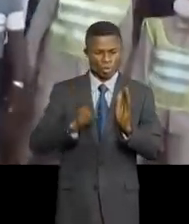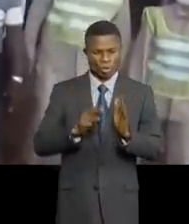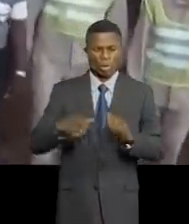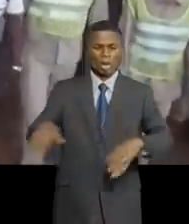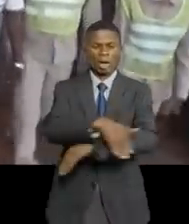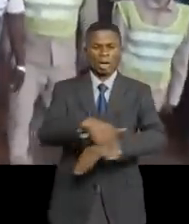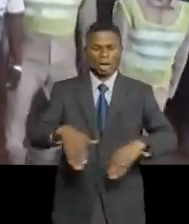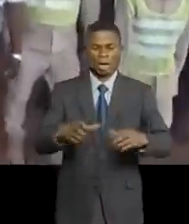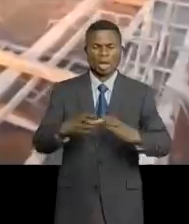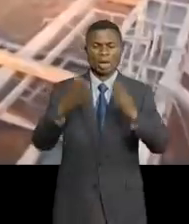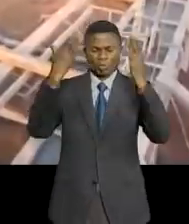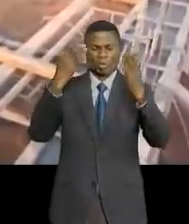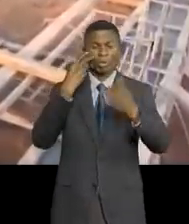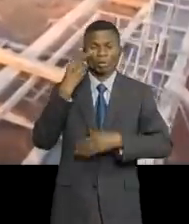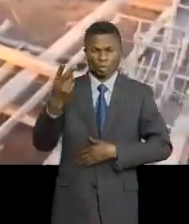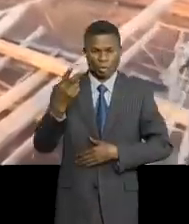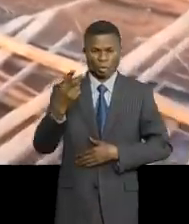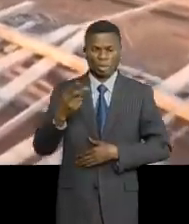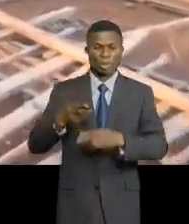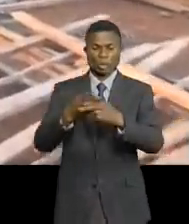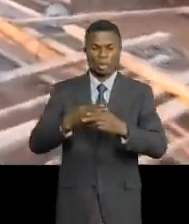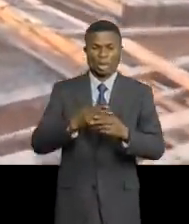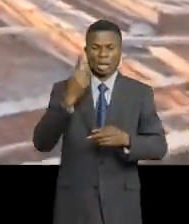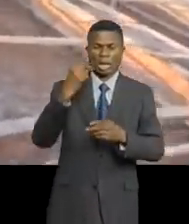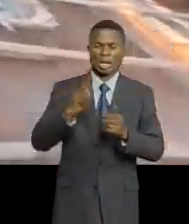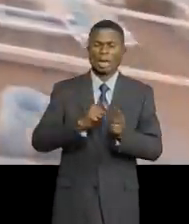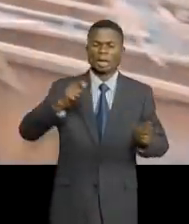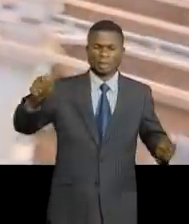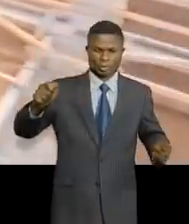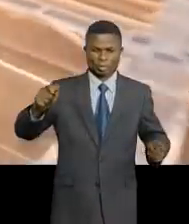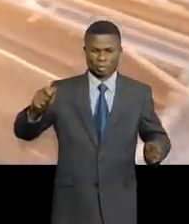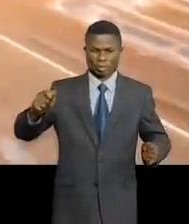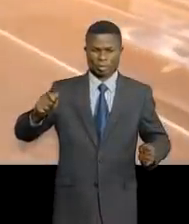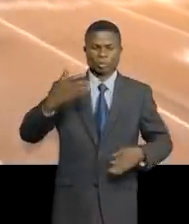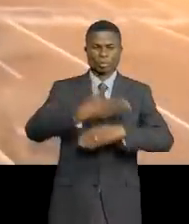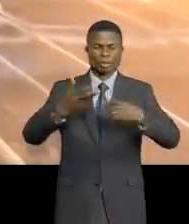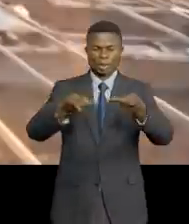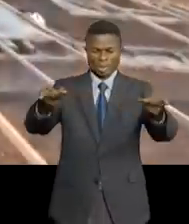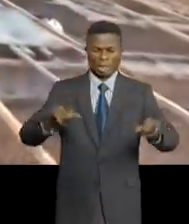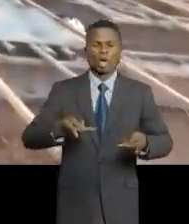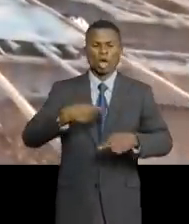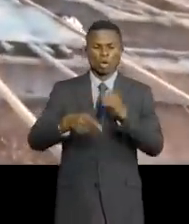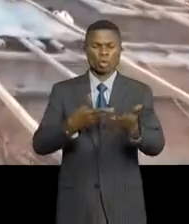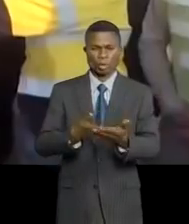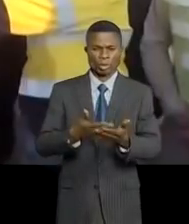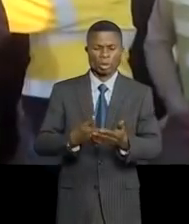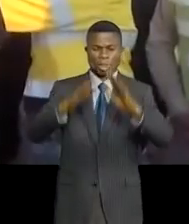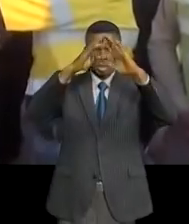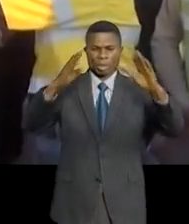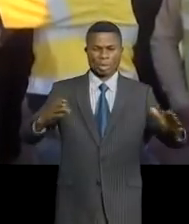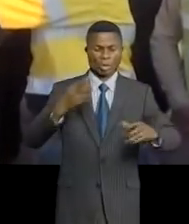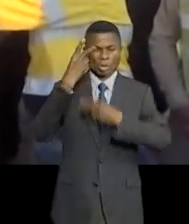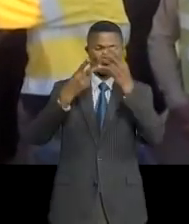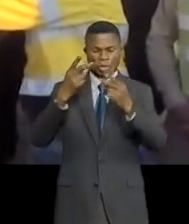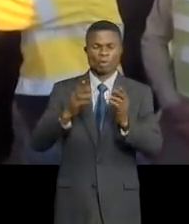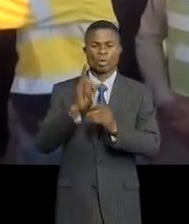avec la Zambie. Ici, sur une superficie d'un kilomètre carré, un véritable chantier est ouvert. Un bâtiment d'inspection